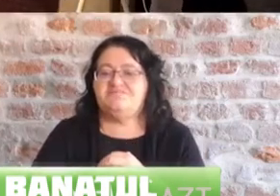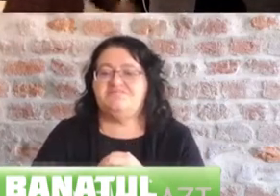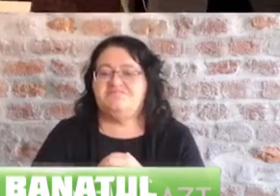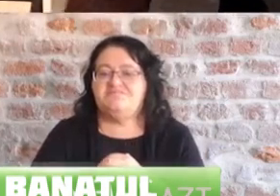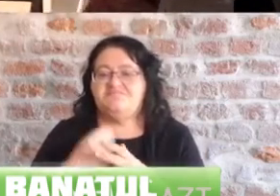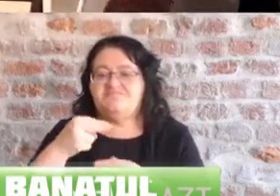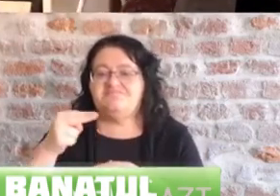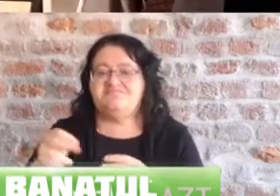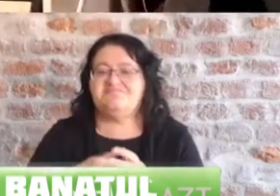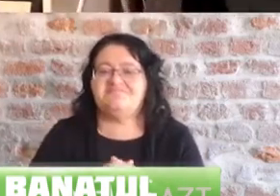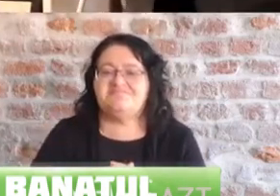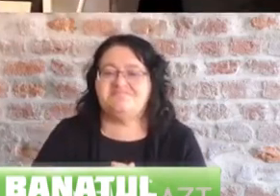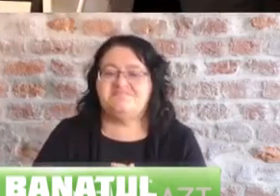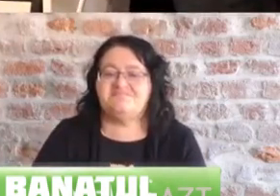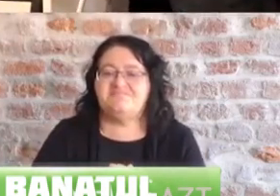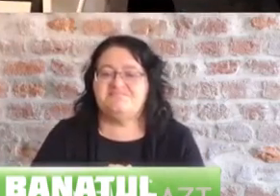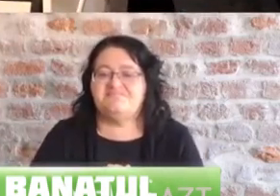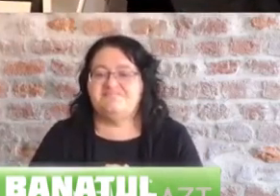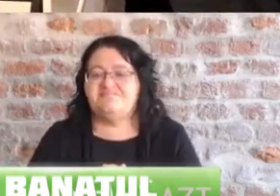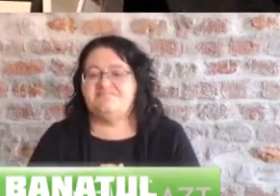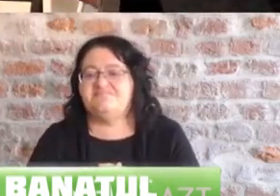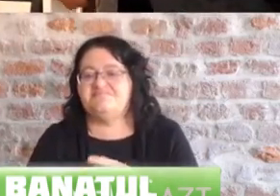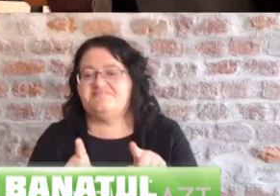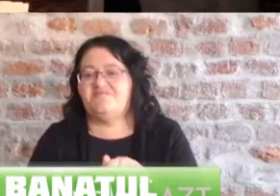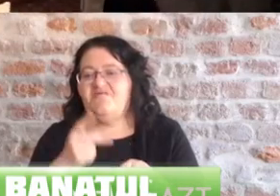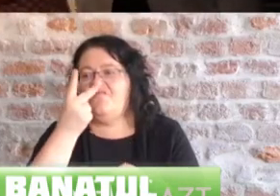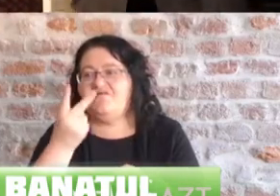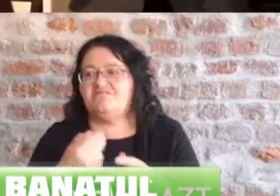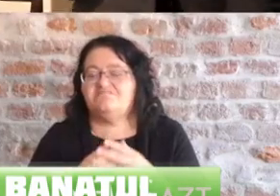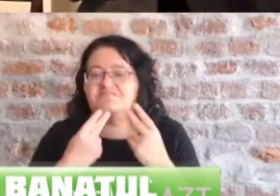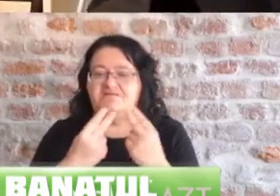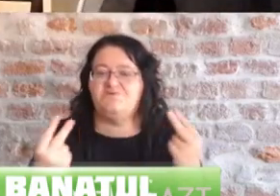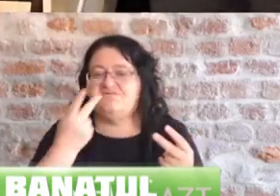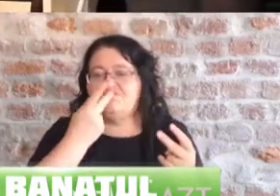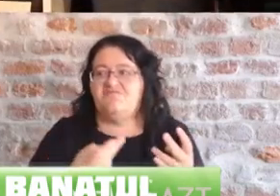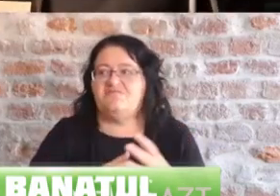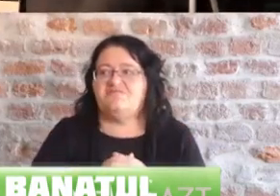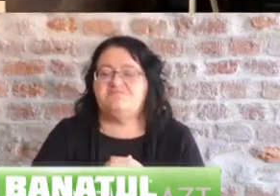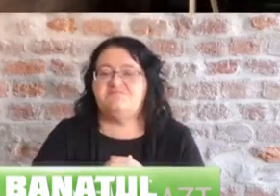toată lumea. De asemenea, vă rog să mergeți să vedeți proiectele.